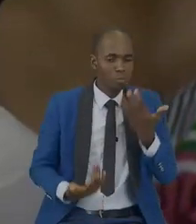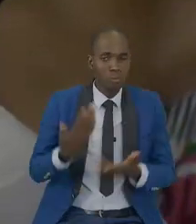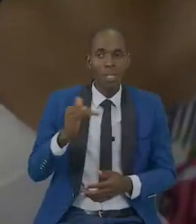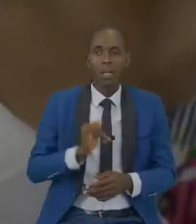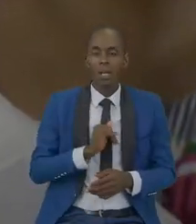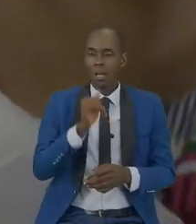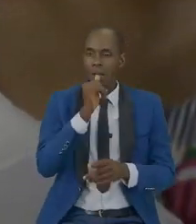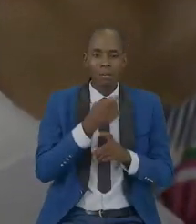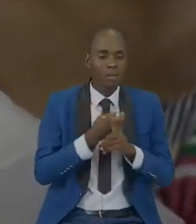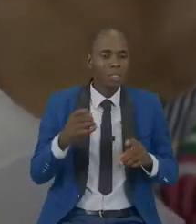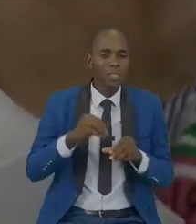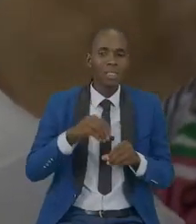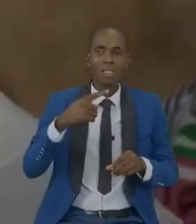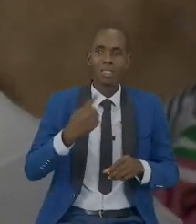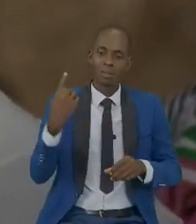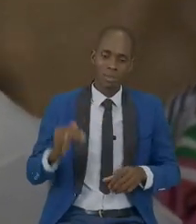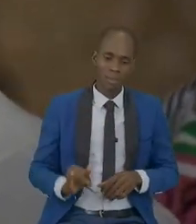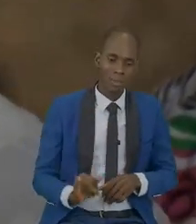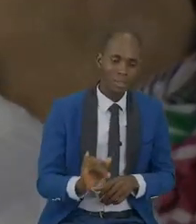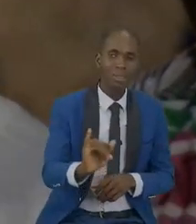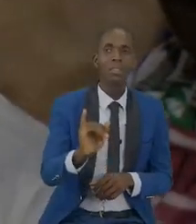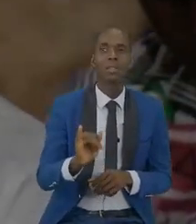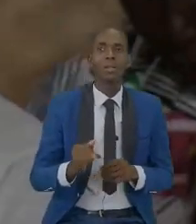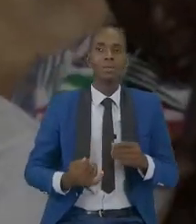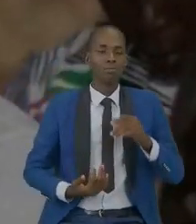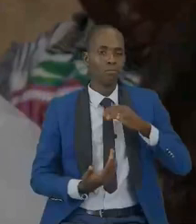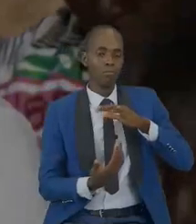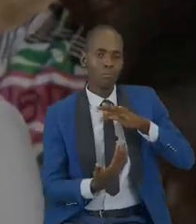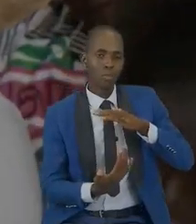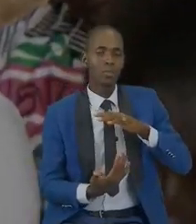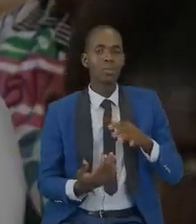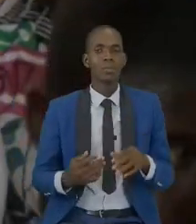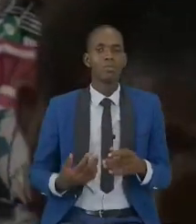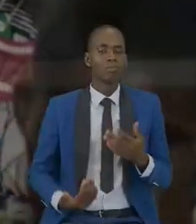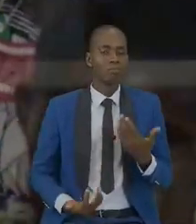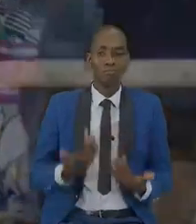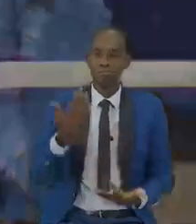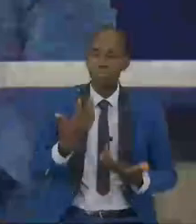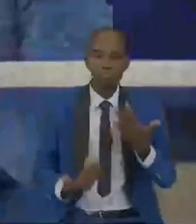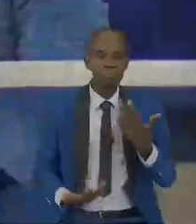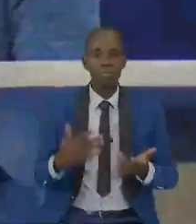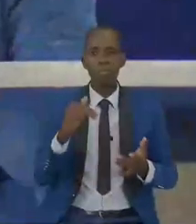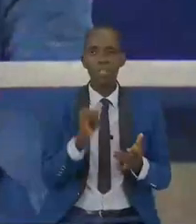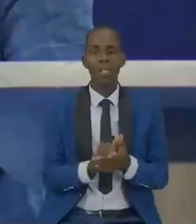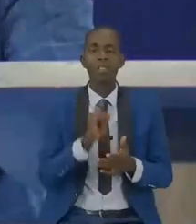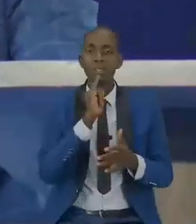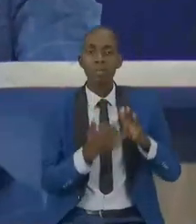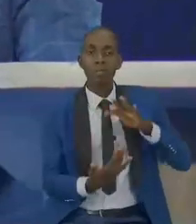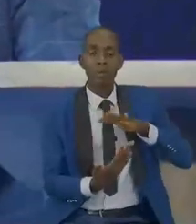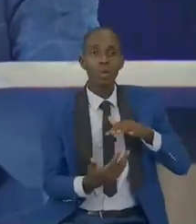cette fournaise. Je suis tourmenté dans la fournaise éternelle. Je suis